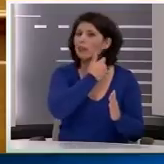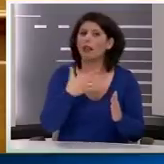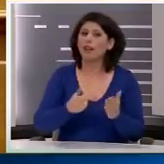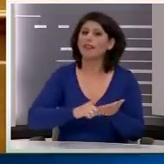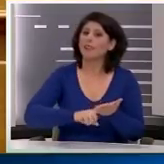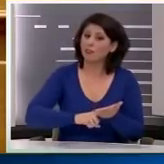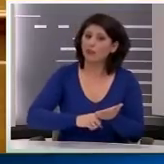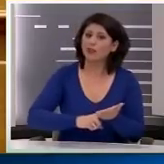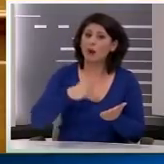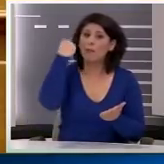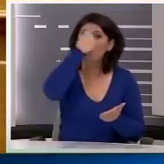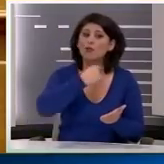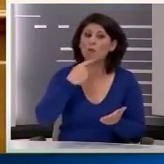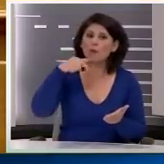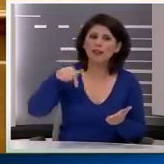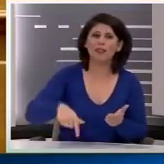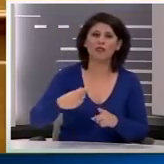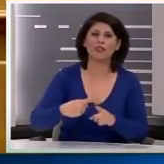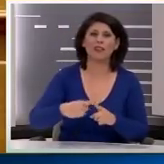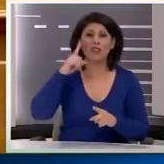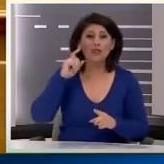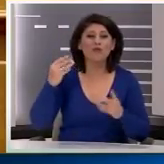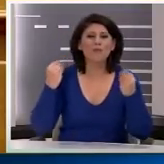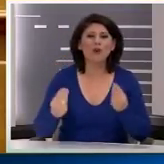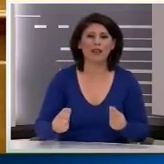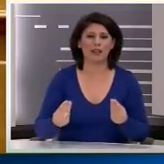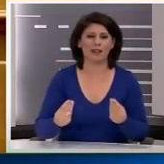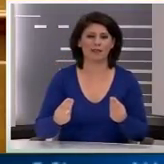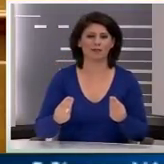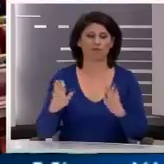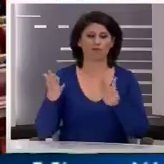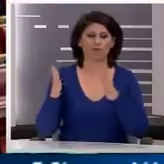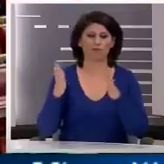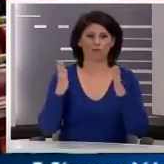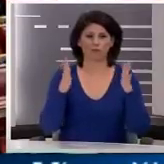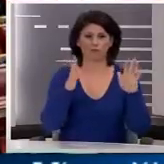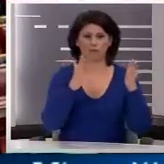ταυτότητα. Προσωποποιείται σε αυτή τη χώρα και το ξέρουμε πάρα πολύ καλά.